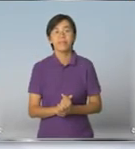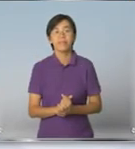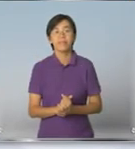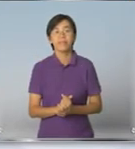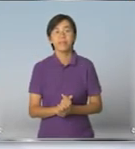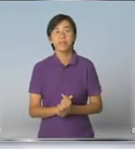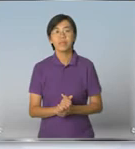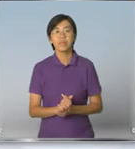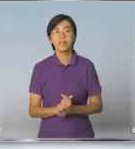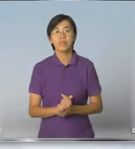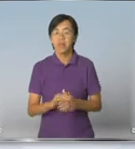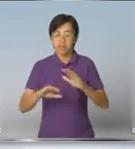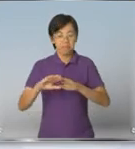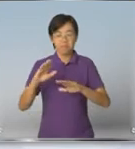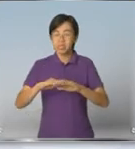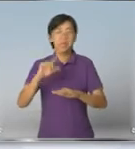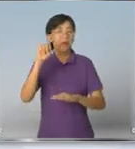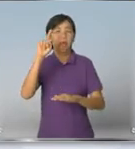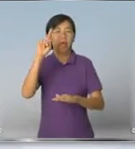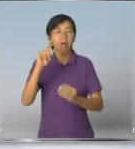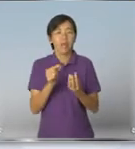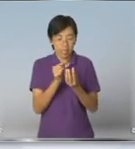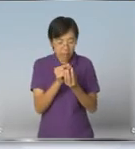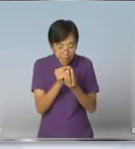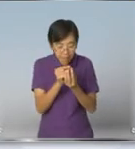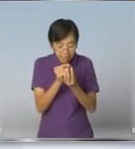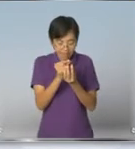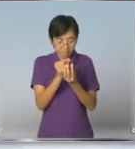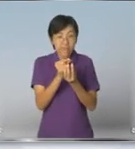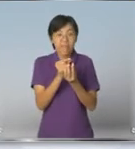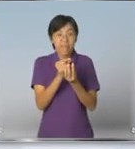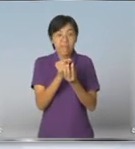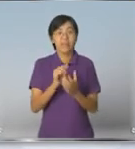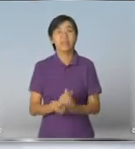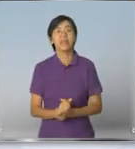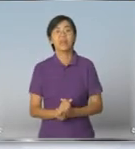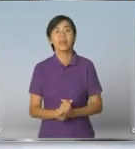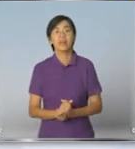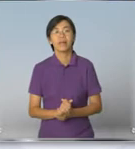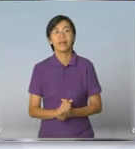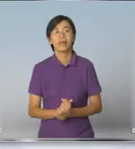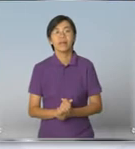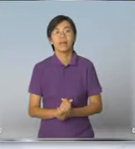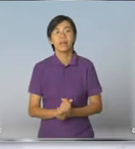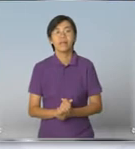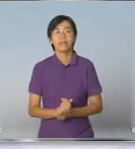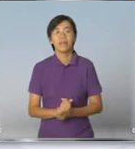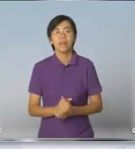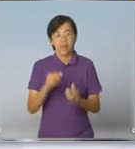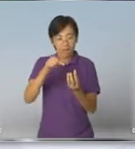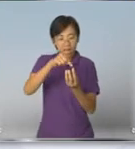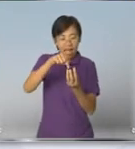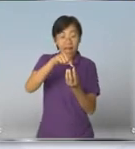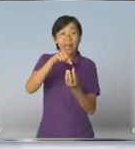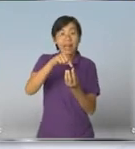อ๋องั้นผมว่าใช้นิ้วไม่ได้แล้วล่ะครับ ใช่แล้วก็อันที่3 ครับ อุ๊ยอันนี้คือเป็นช่วงตร